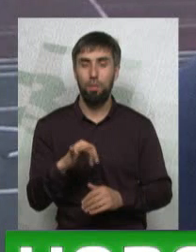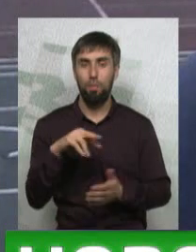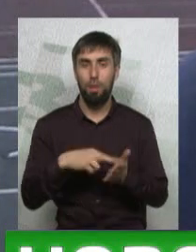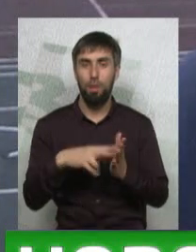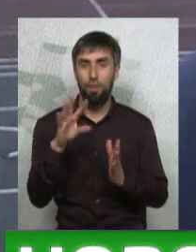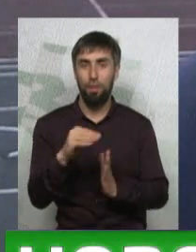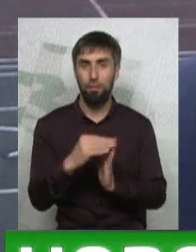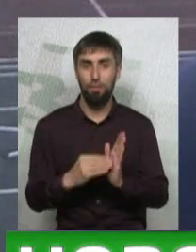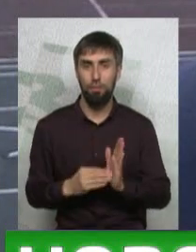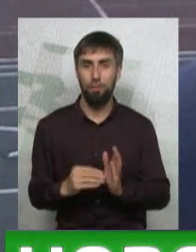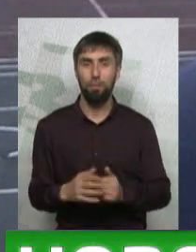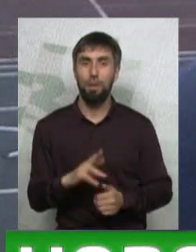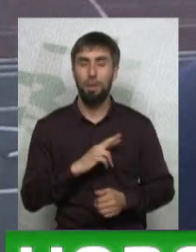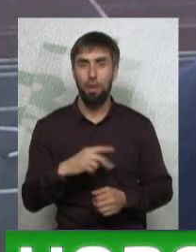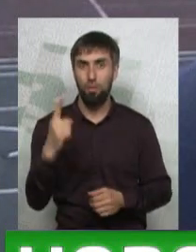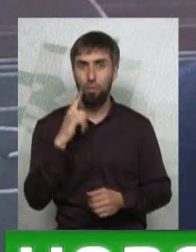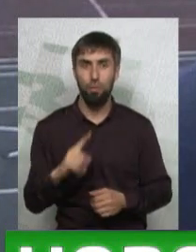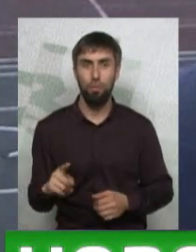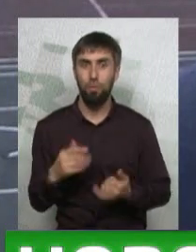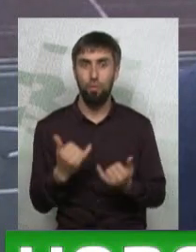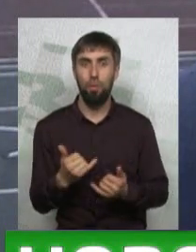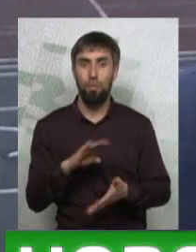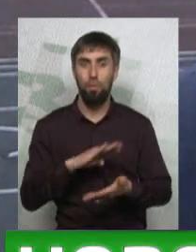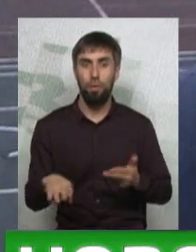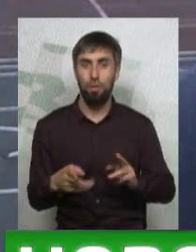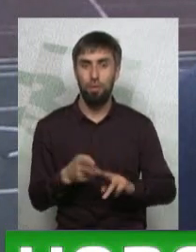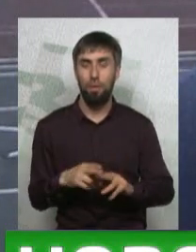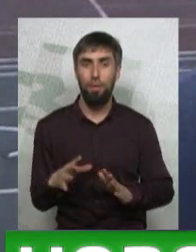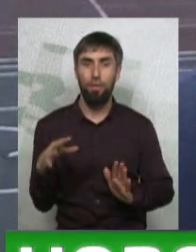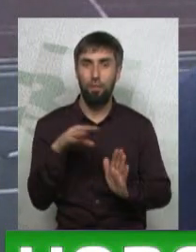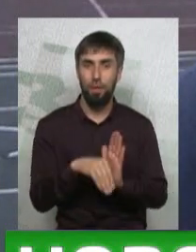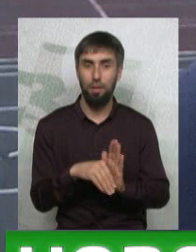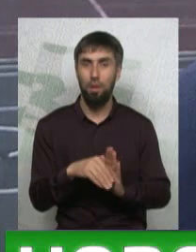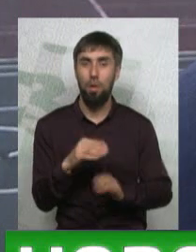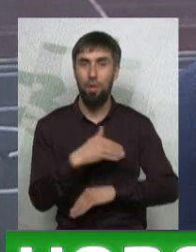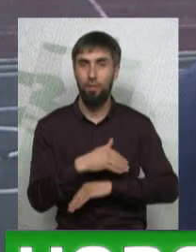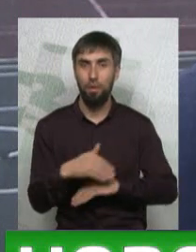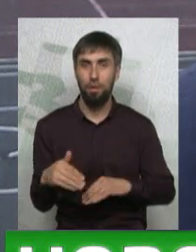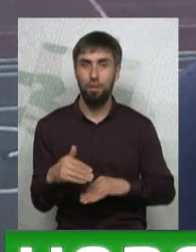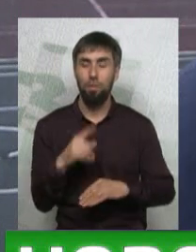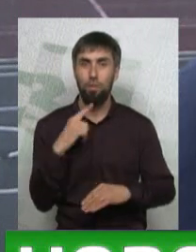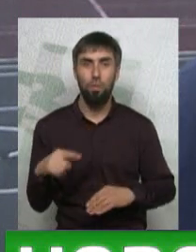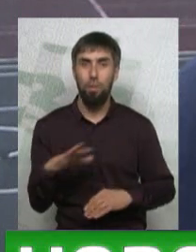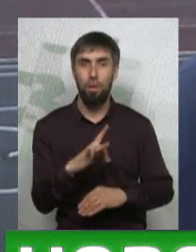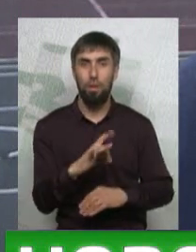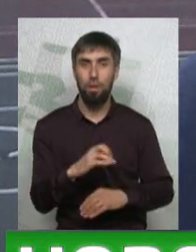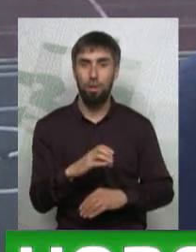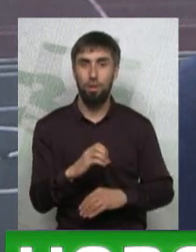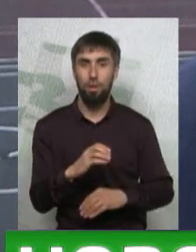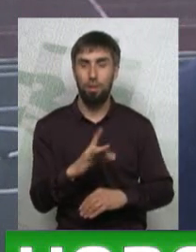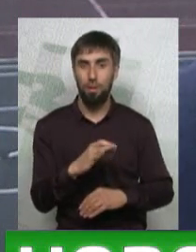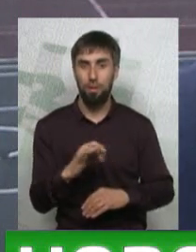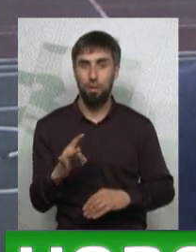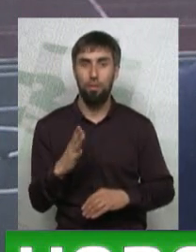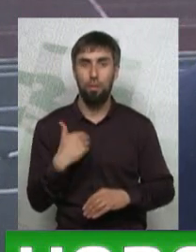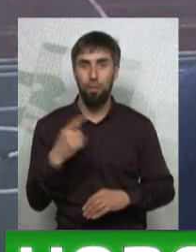расписан. Я думаю, сейчас после вот внесения официального во всероссийский реестр, я